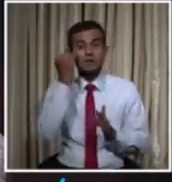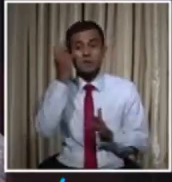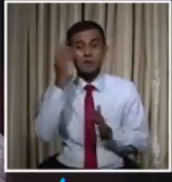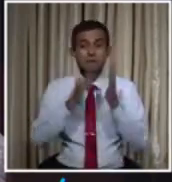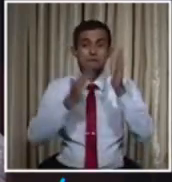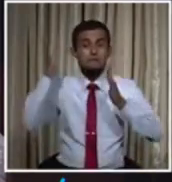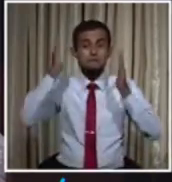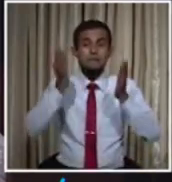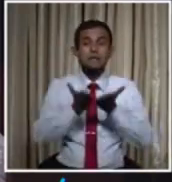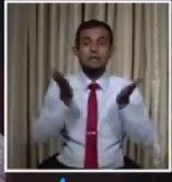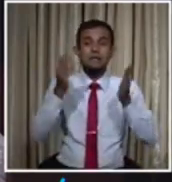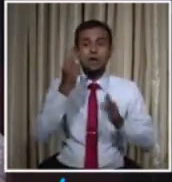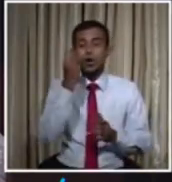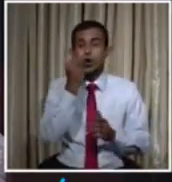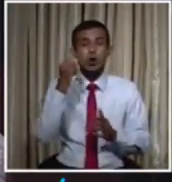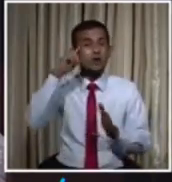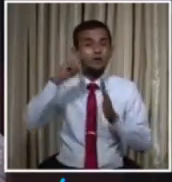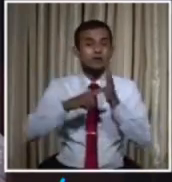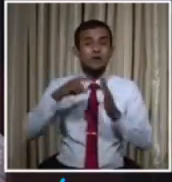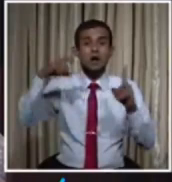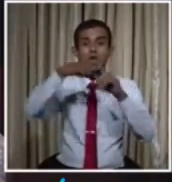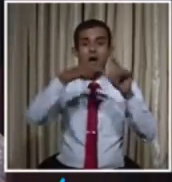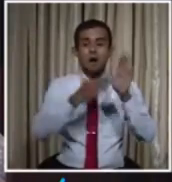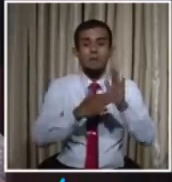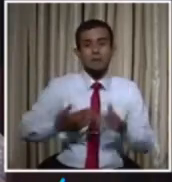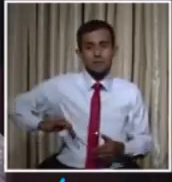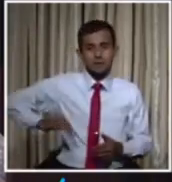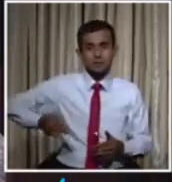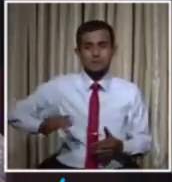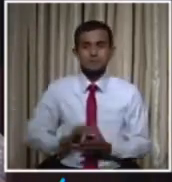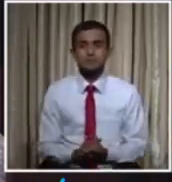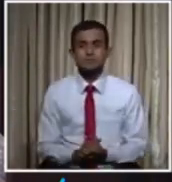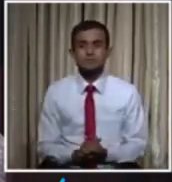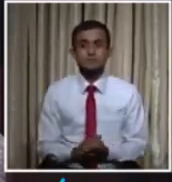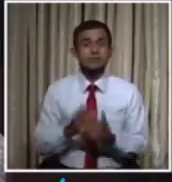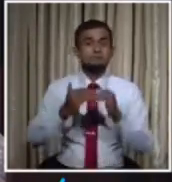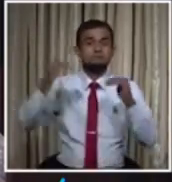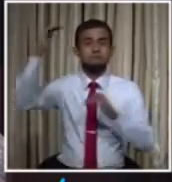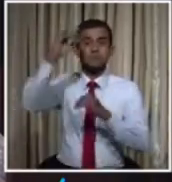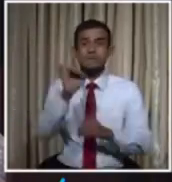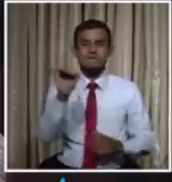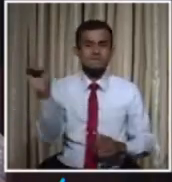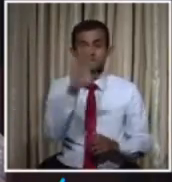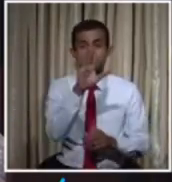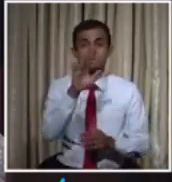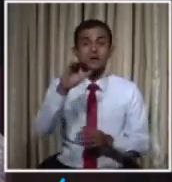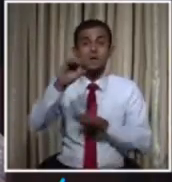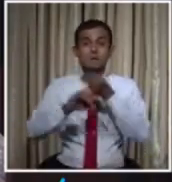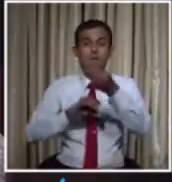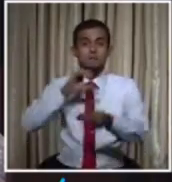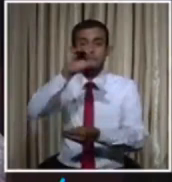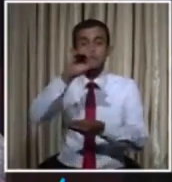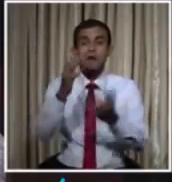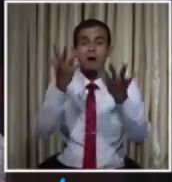මැලේසියාවේ ඉන්දියාවේ හොංකොං චීනයේ කාම්බෝජ් බංග්ලාදේශයේ ඉහළ ඍජු ආයෝජන